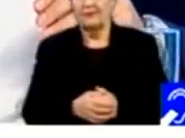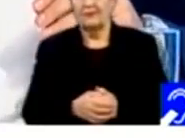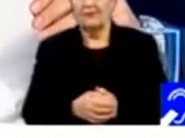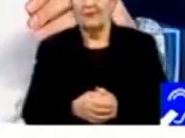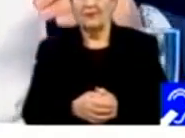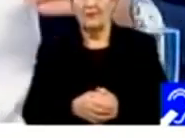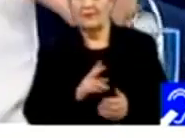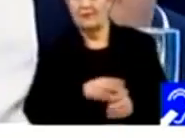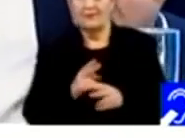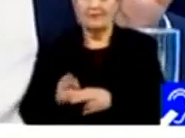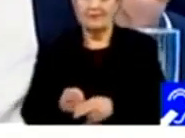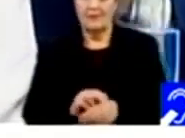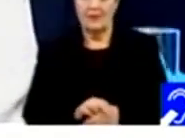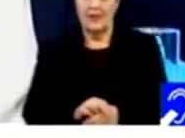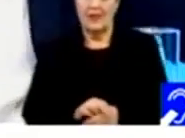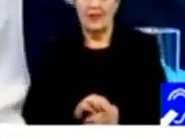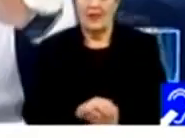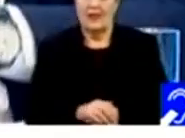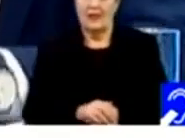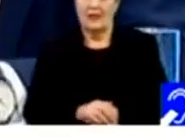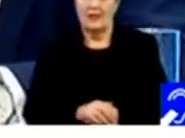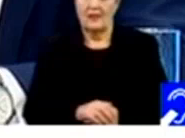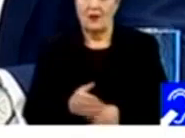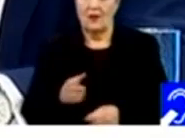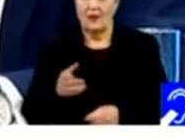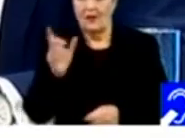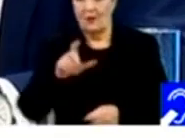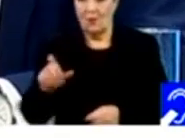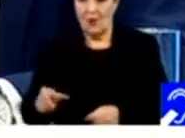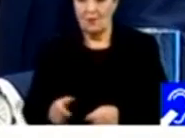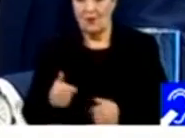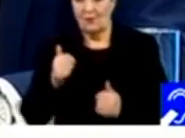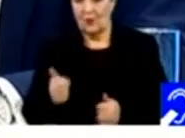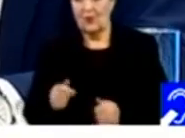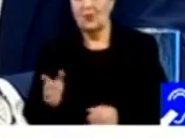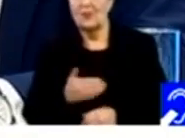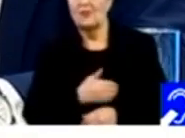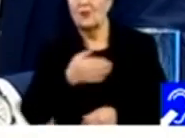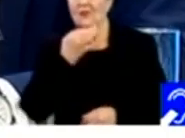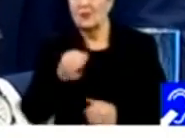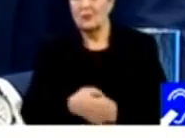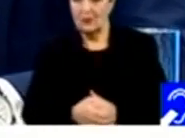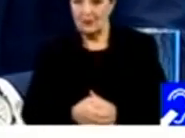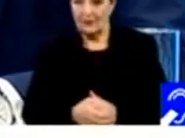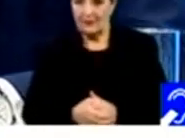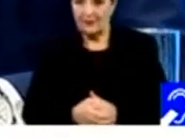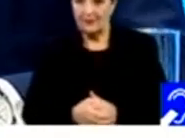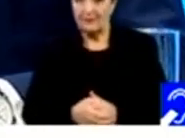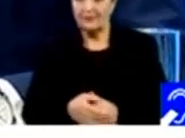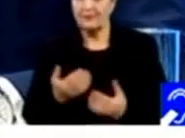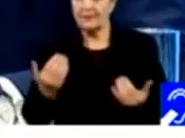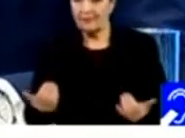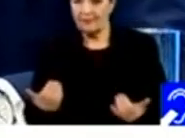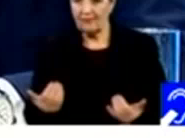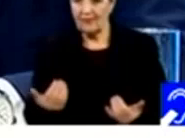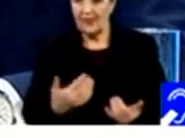foaie. Domnule, ești un nesimțit. Oameni buni. Ceea ce vreau să vă spun este că... Și am să-l citesc